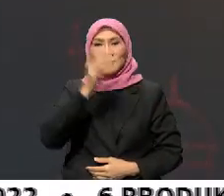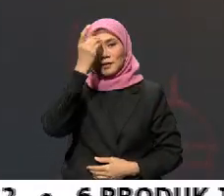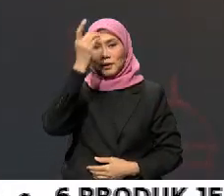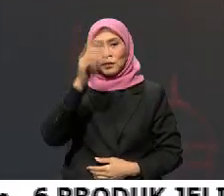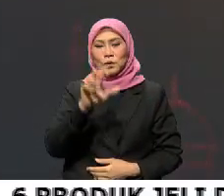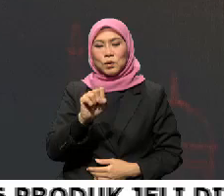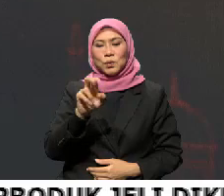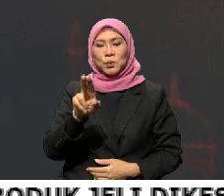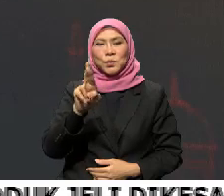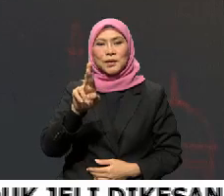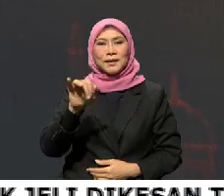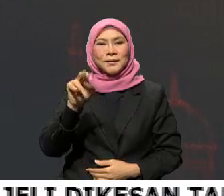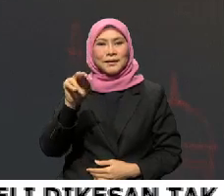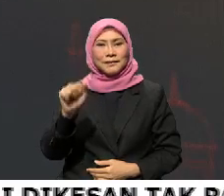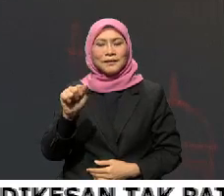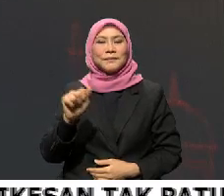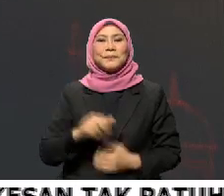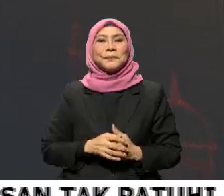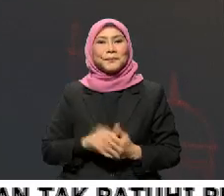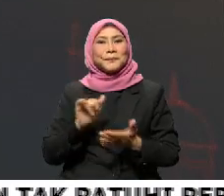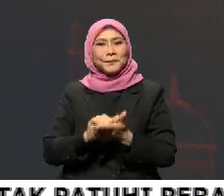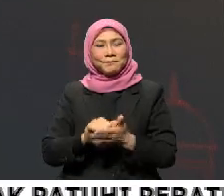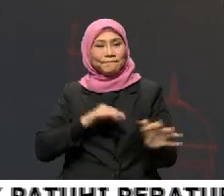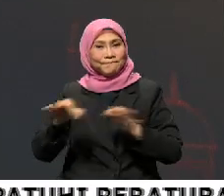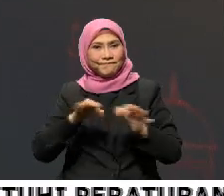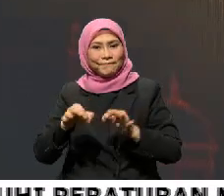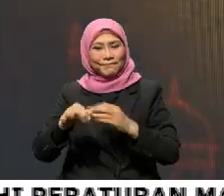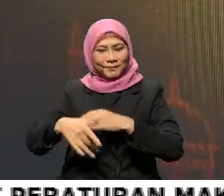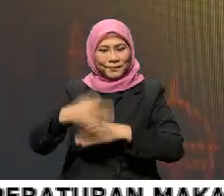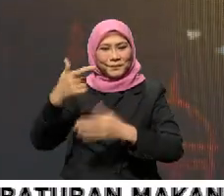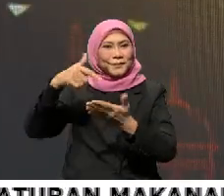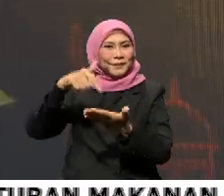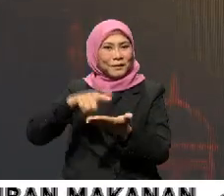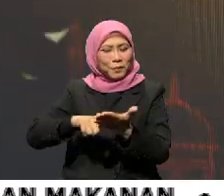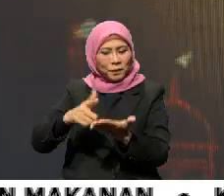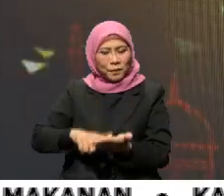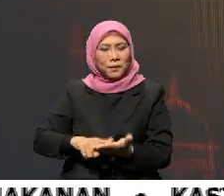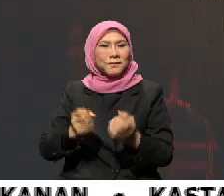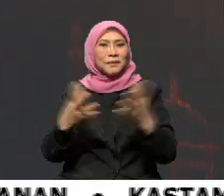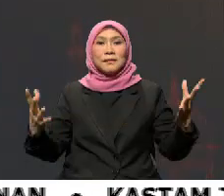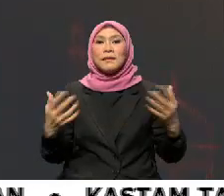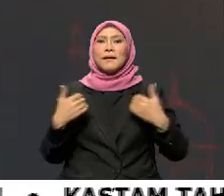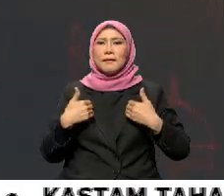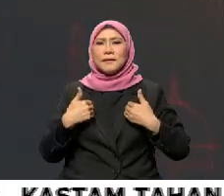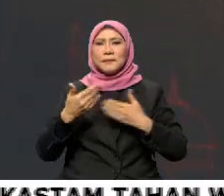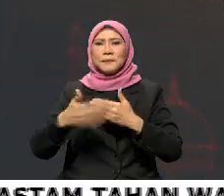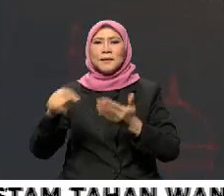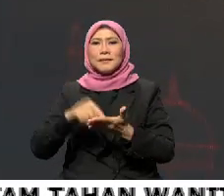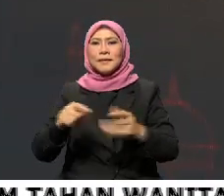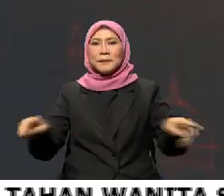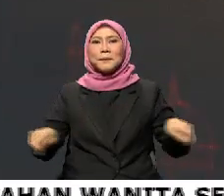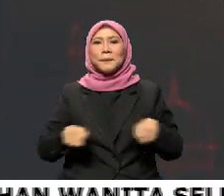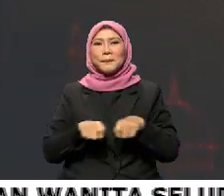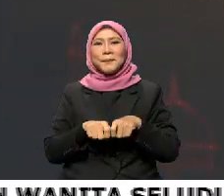Saad. Itu antara perincian awal yang boleh kami gambarkan kepada anda dan selepas ini banyak lagi lokasi-lokasi awal yang akan